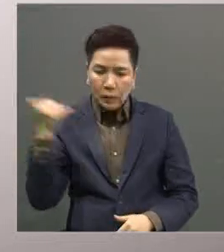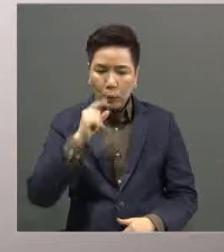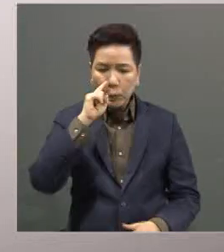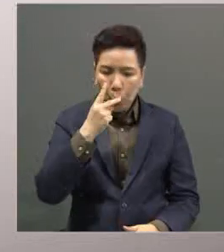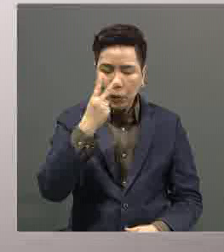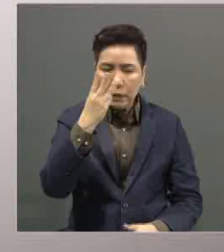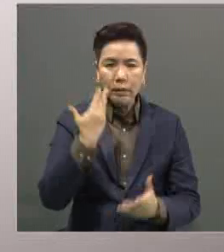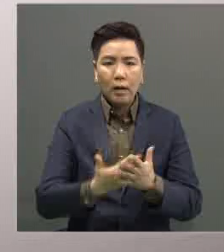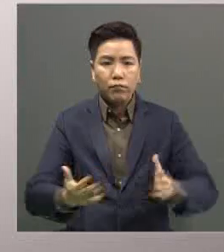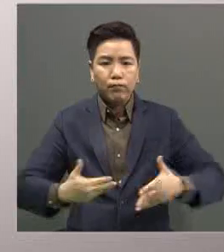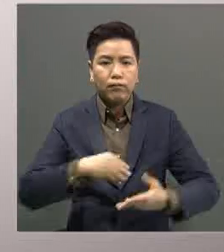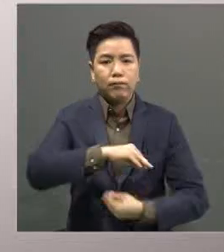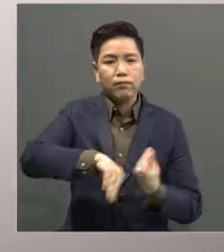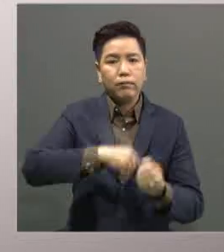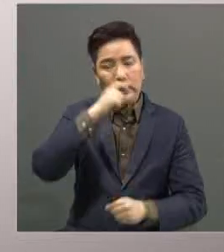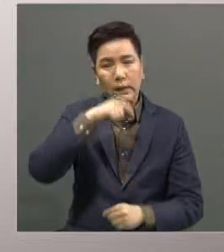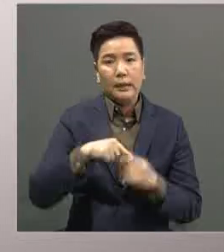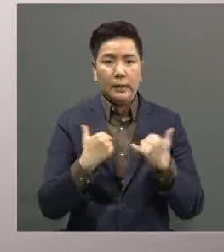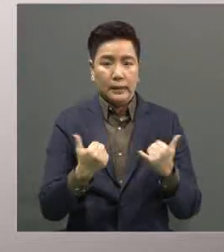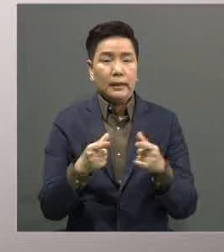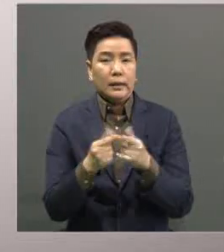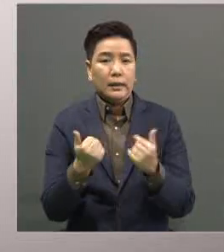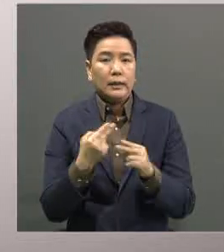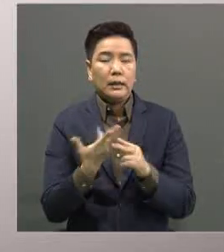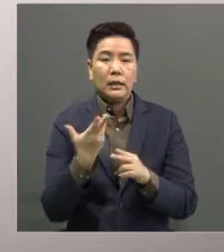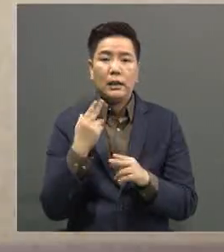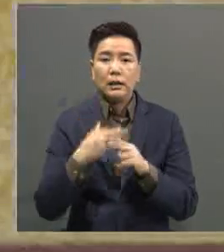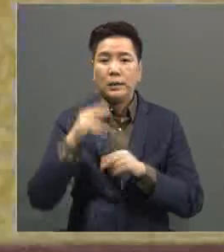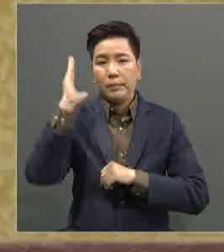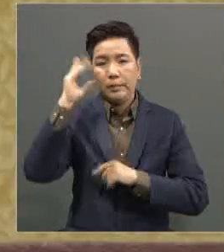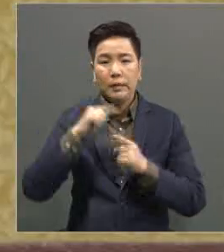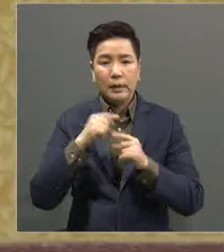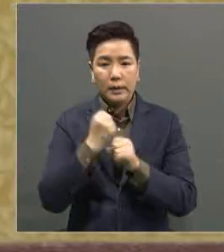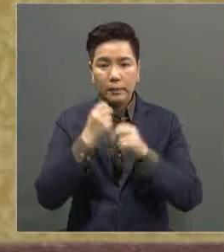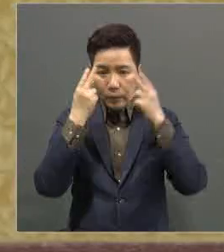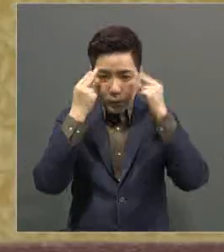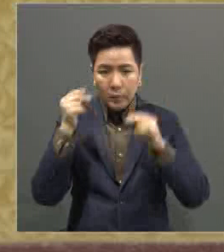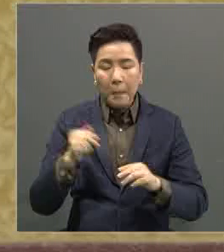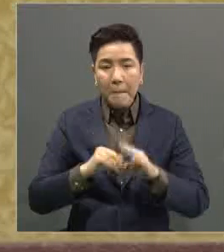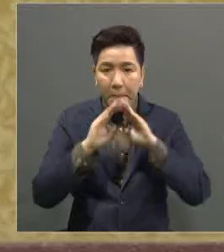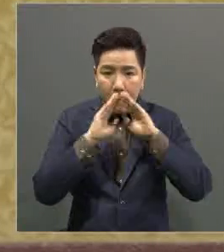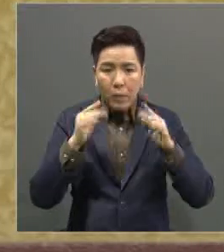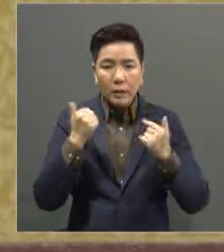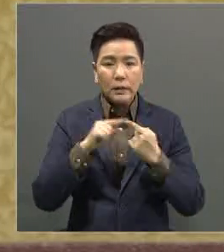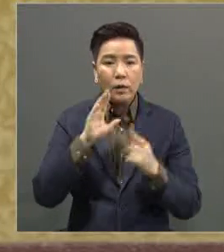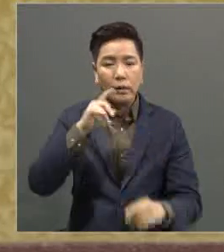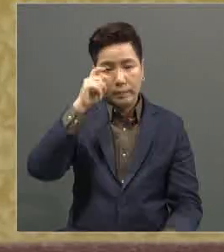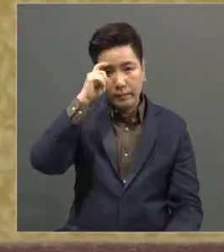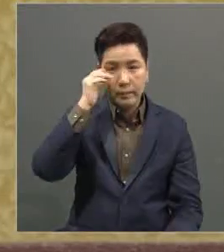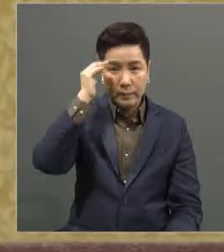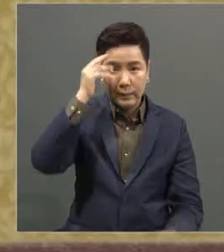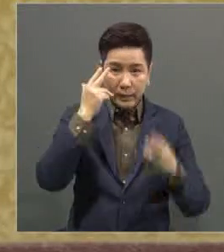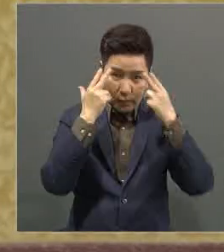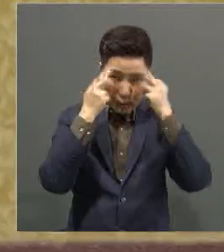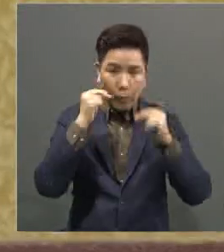กันอีกกระจายรายได้ให้กับบ้านเราอีกนะครับเรื่องนี้ครับคุณชัยวัชรงค์ครับโฆษกประจำสำนักนายกรัฐมนตรีเปิดเผยว่านายเศรษฐาทวีสินนายกรั